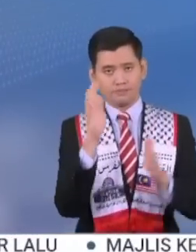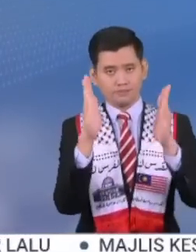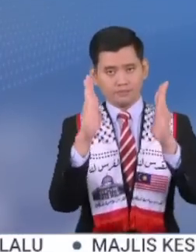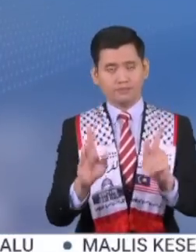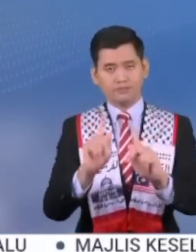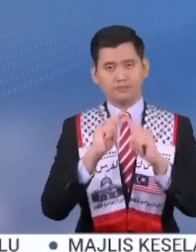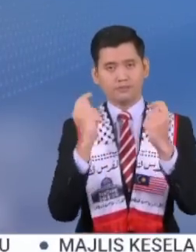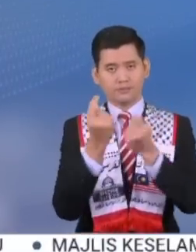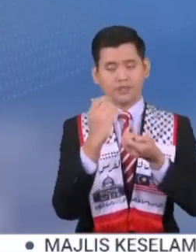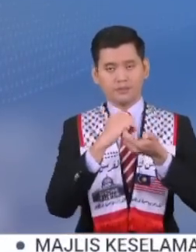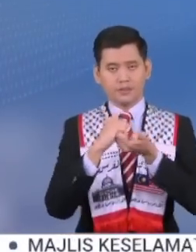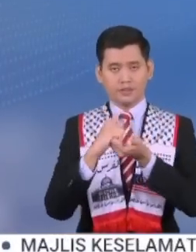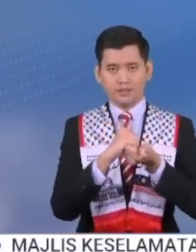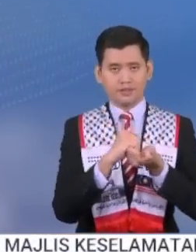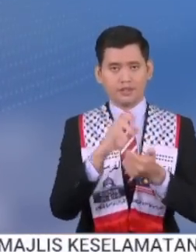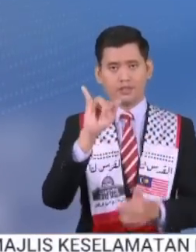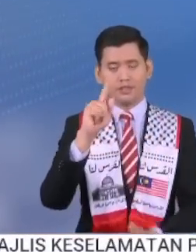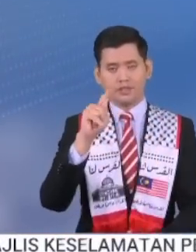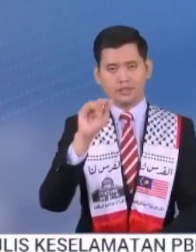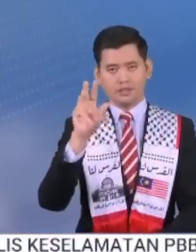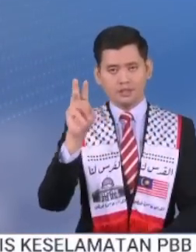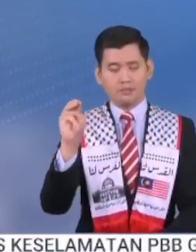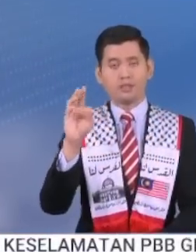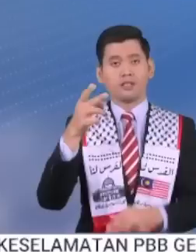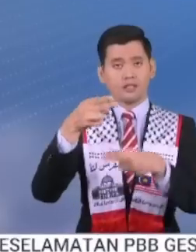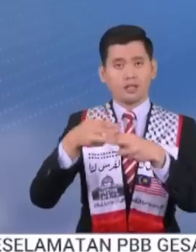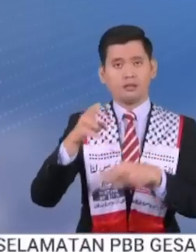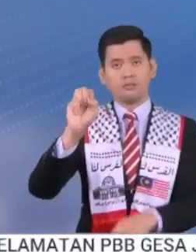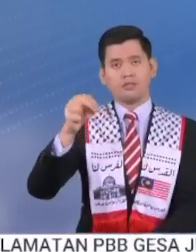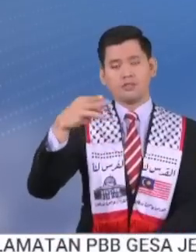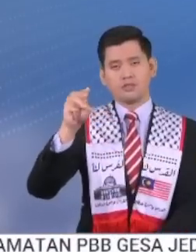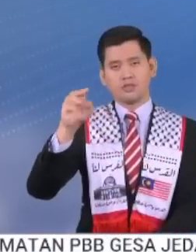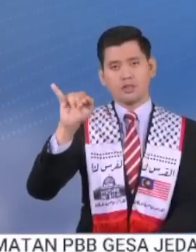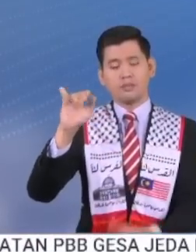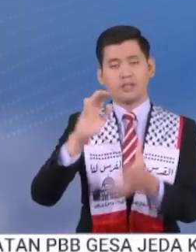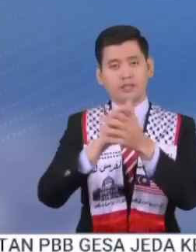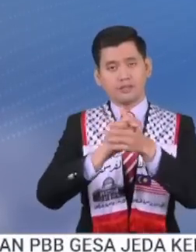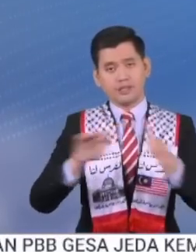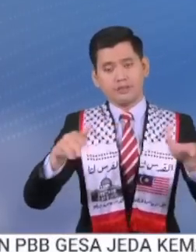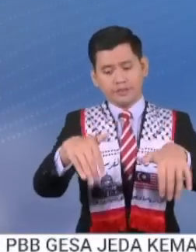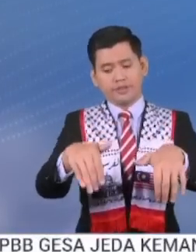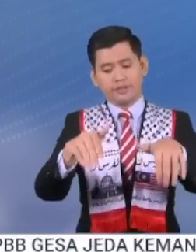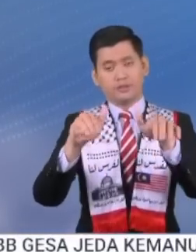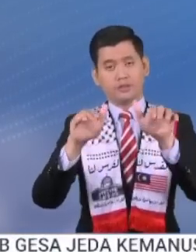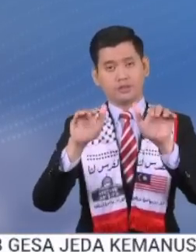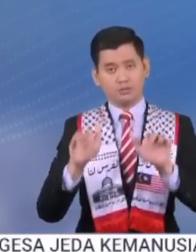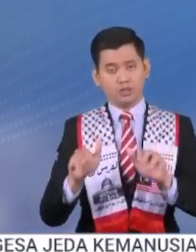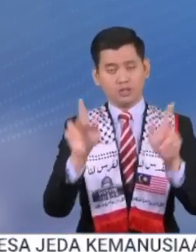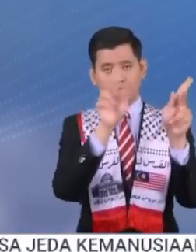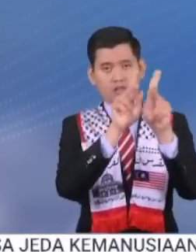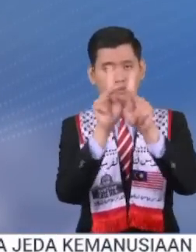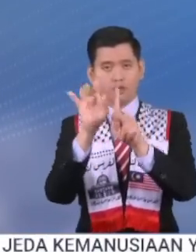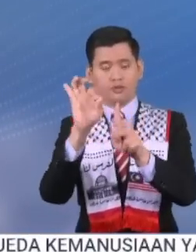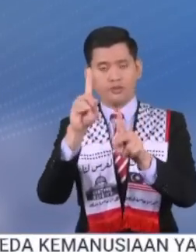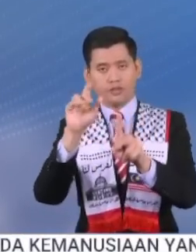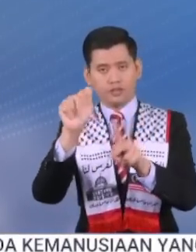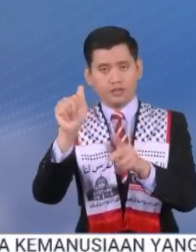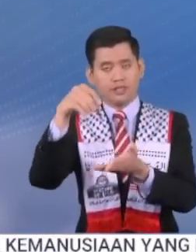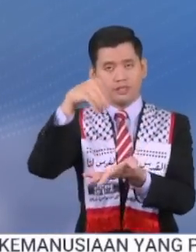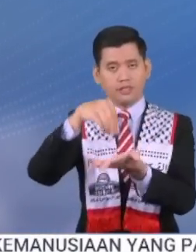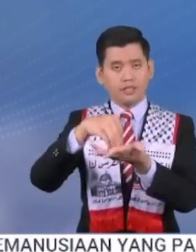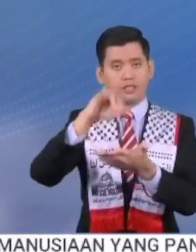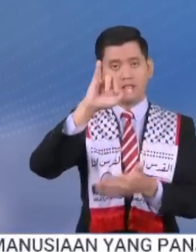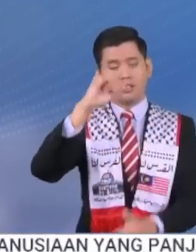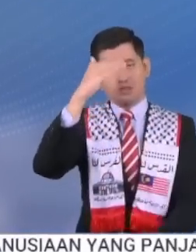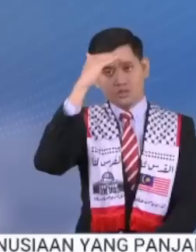Allahyarham Muhammad Suhaimi Saad, 43 tahun, selamat dikebumikan di Tanah Perkuburan Islam Kampung Filkra, Sungai Ara, Kota Tinggi, Johor, 9